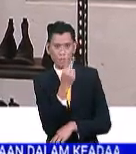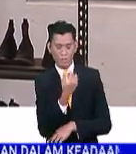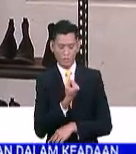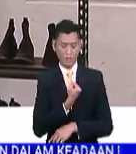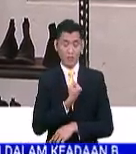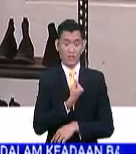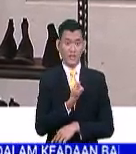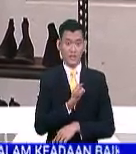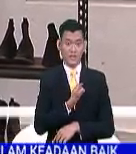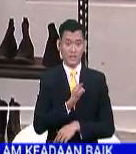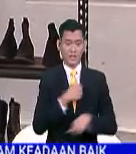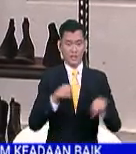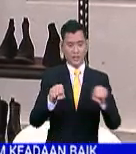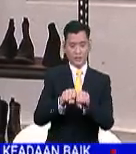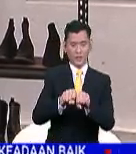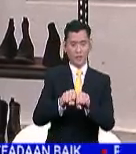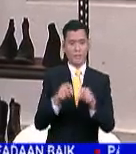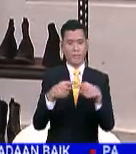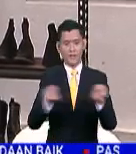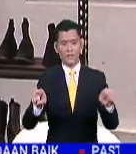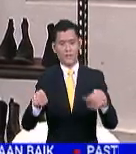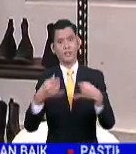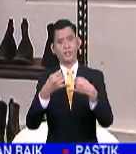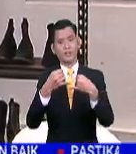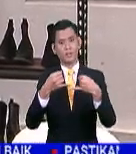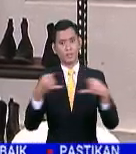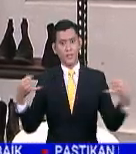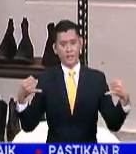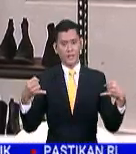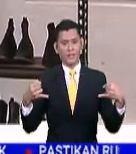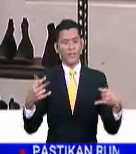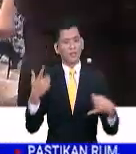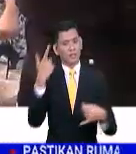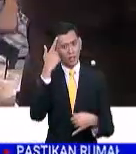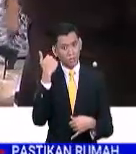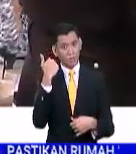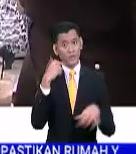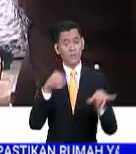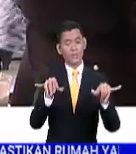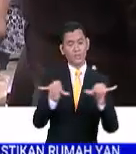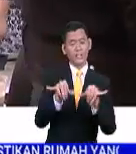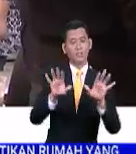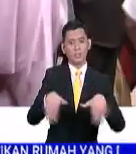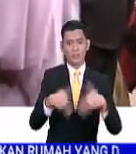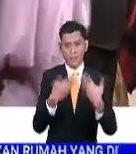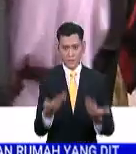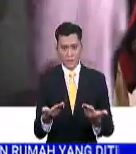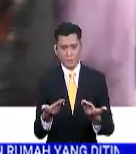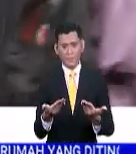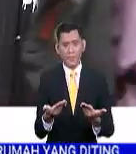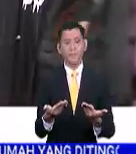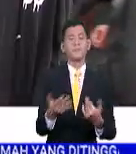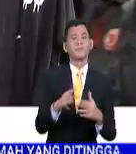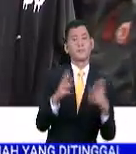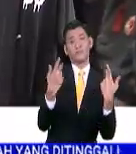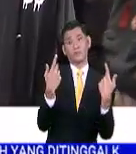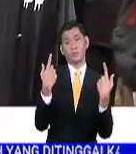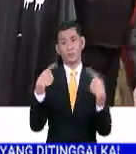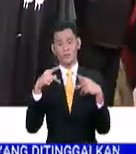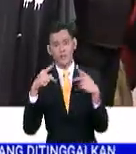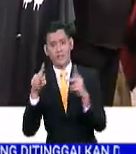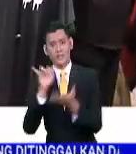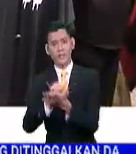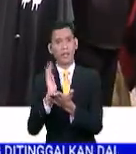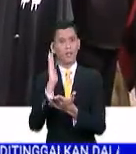tu compare dengan online sebab kita tak tahu kan saiz tu muat ke ataupun tak ke. Collectors Market akan diperluas ke lokasi lain